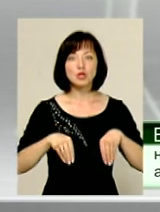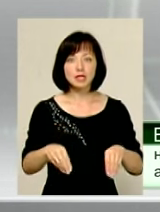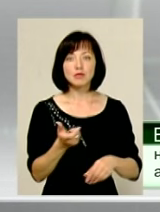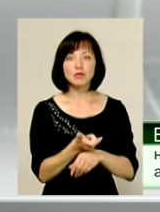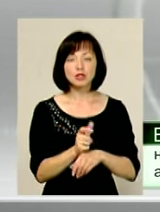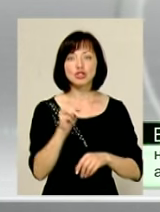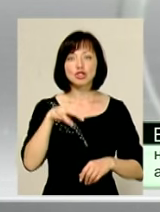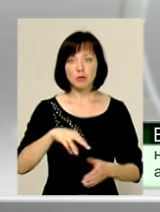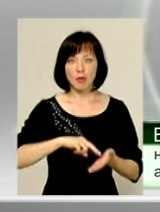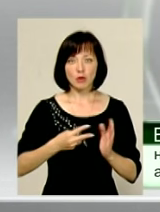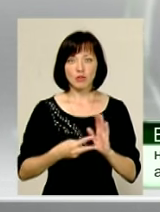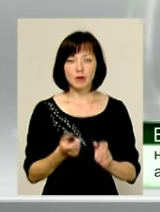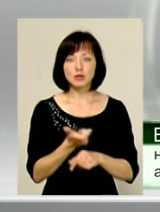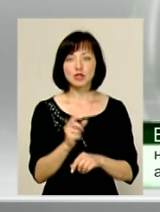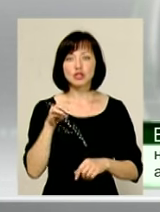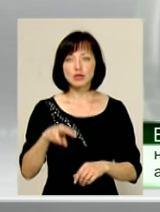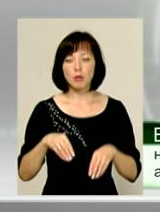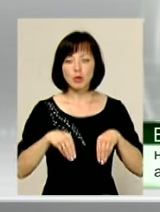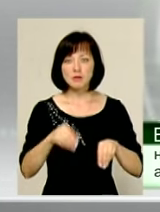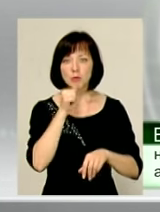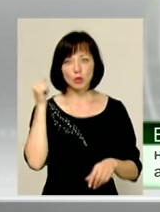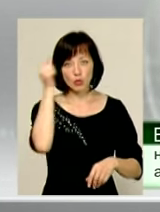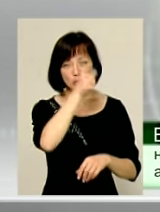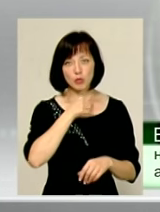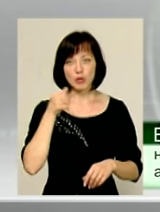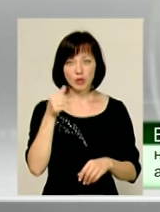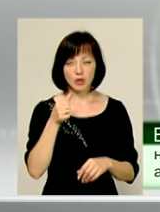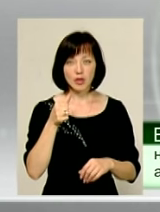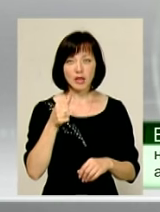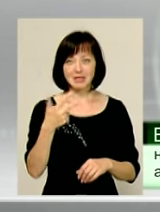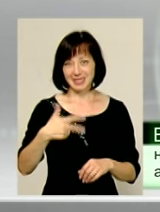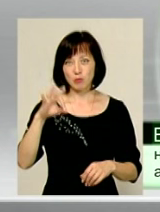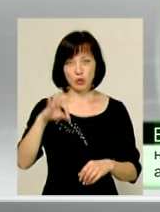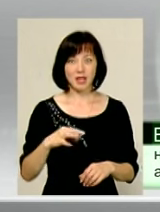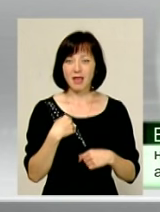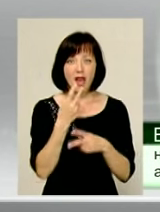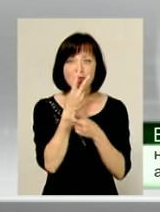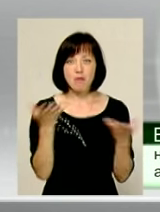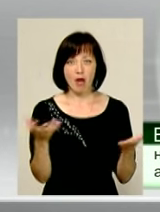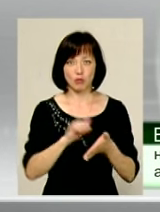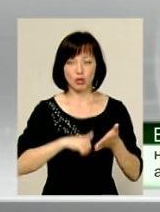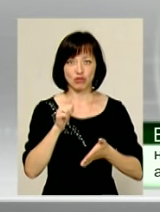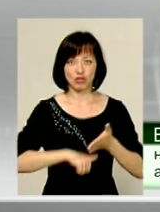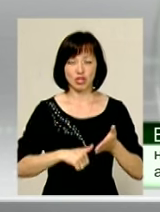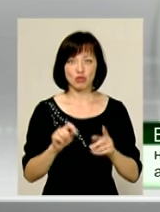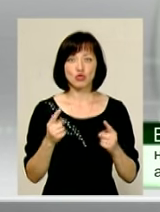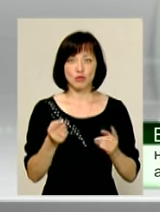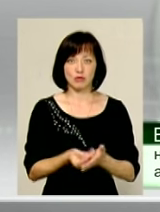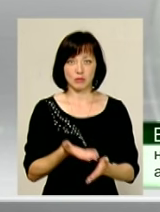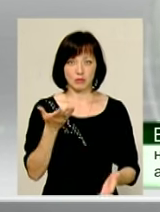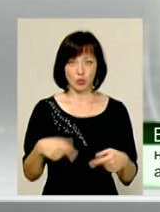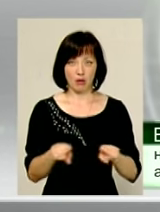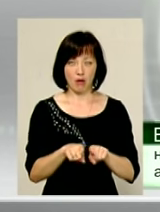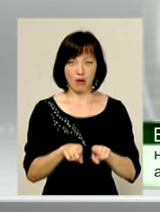планували і більше, ніж було посіяно в минулому році, десь на 30. Я не бачу підстав абсолютно з свого боку ніяких до